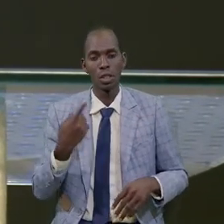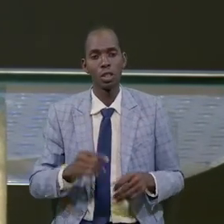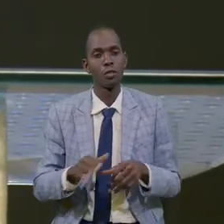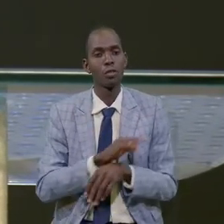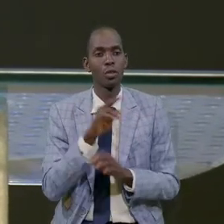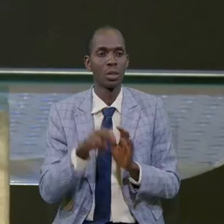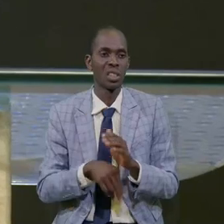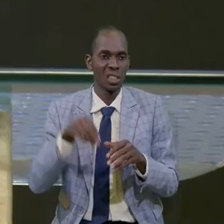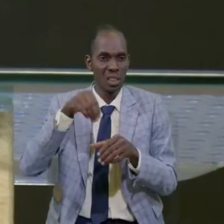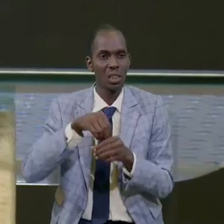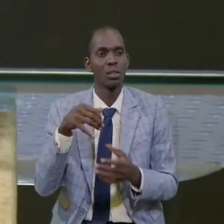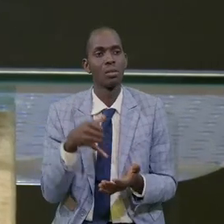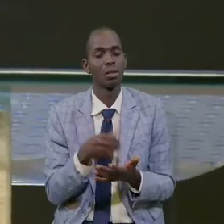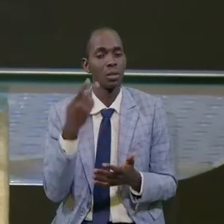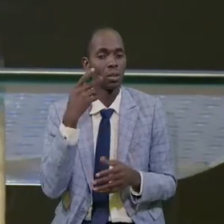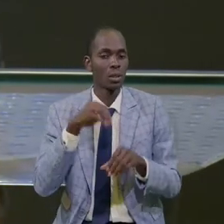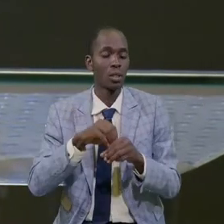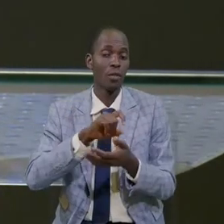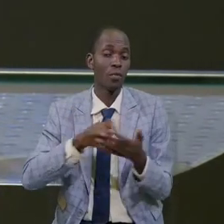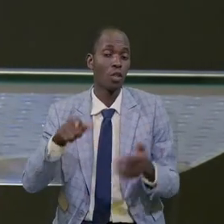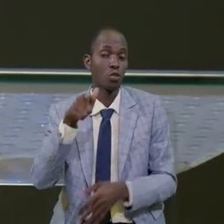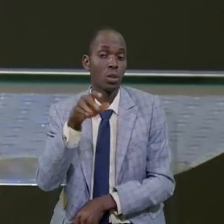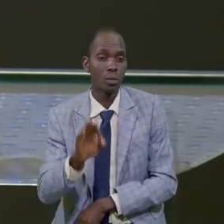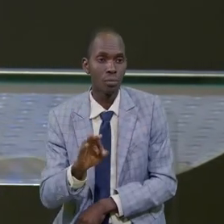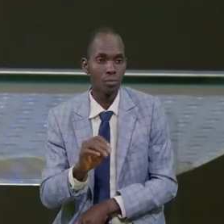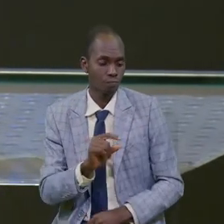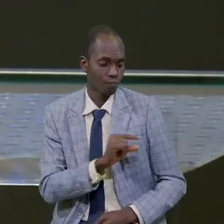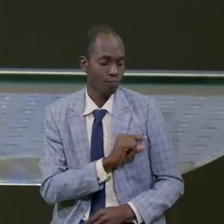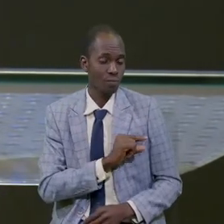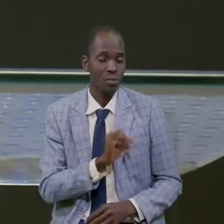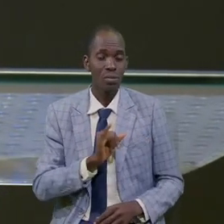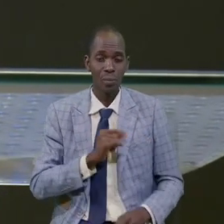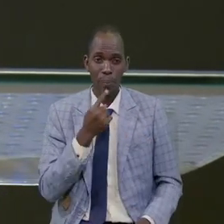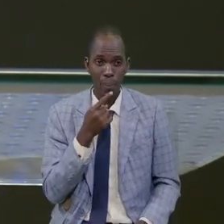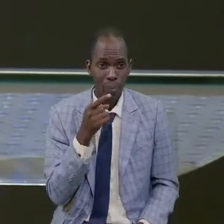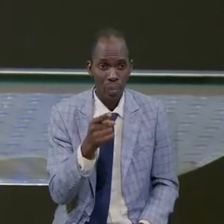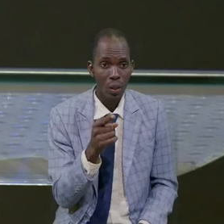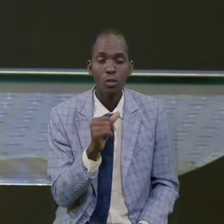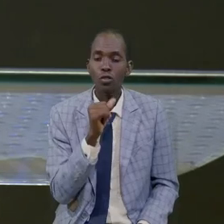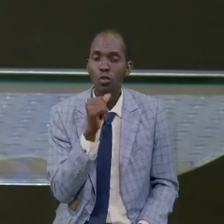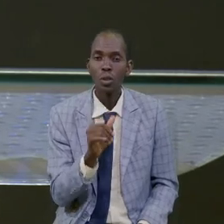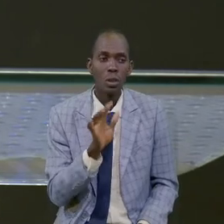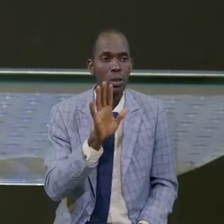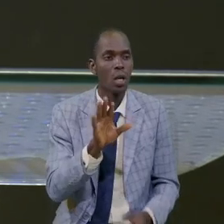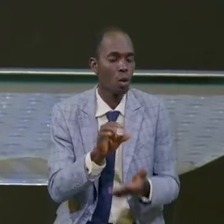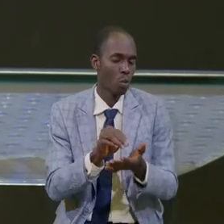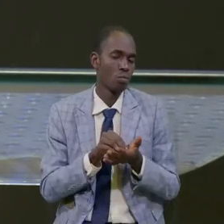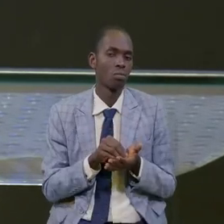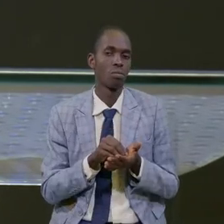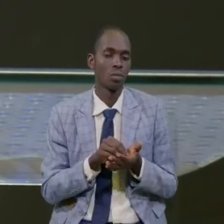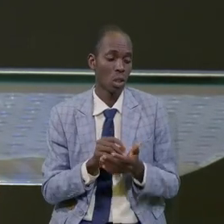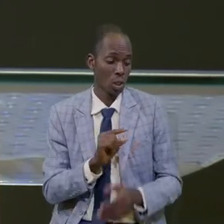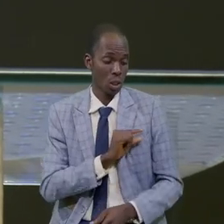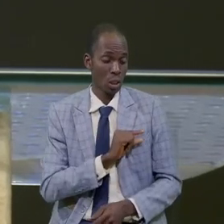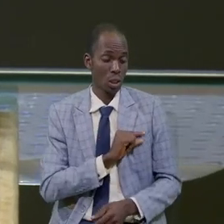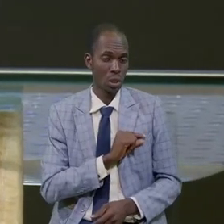Et voyons le verset 29 qui dit, et je parle ici non de votre conscience.